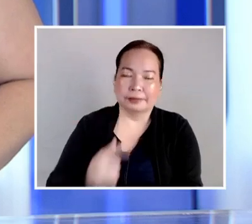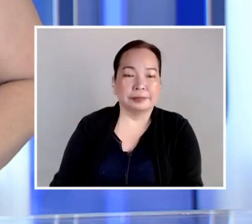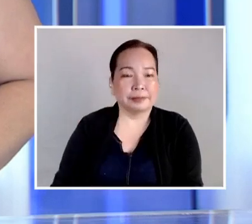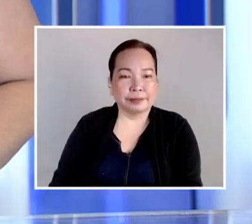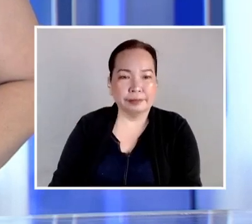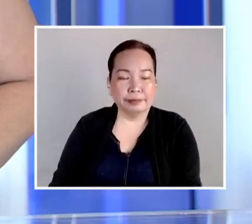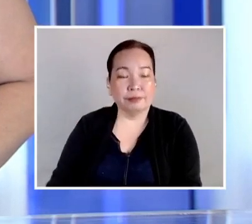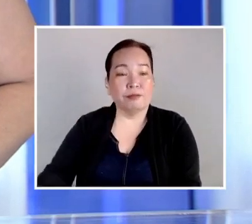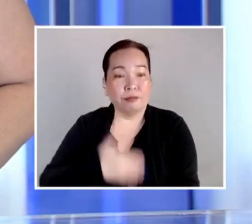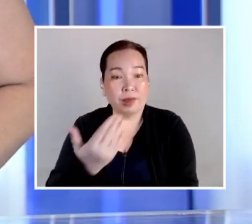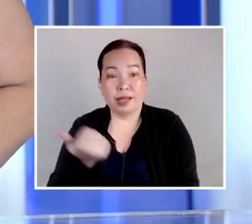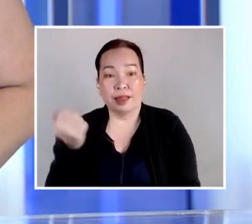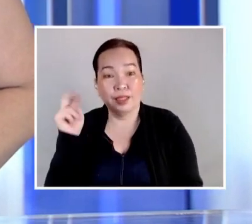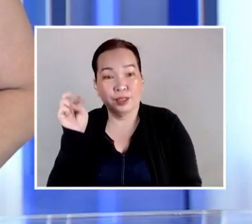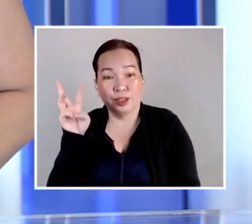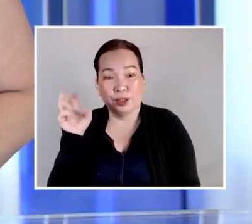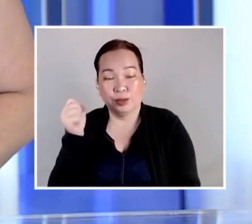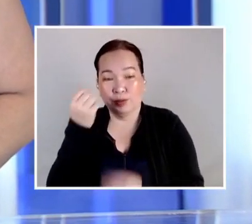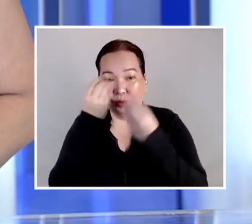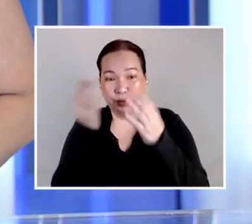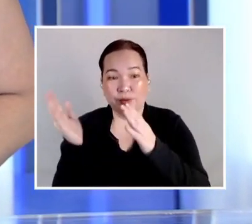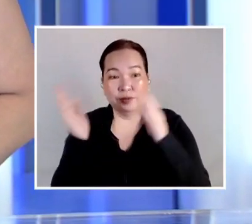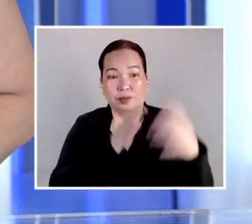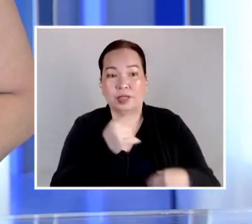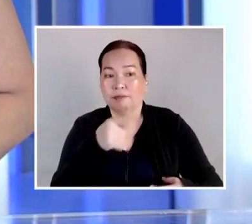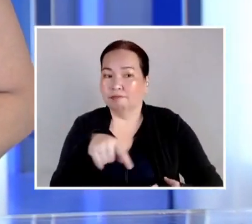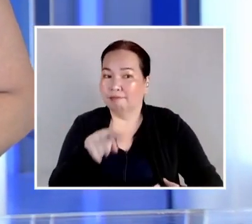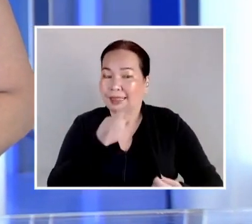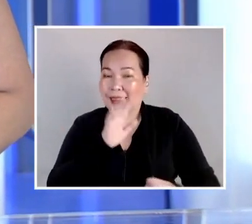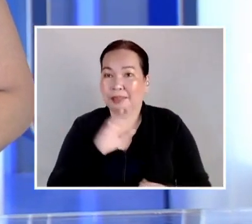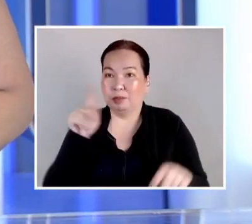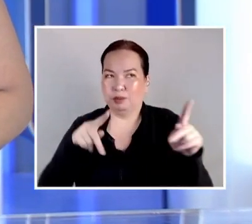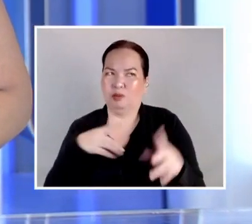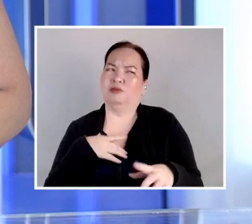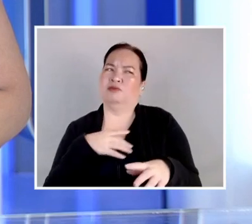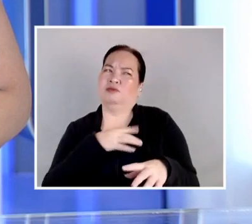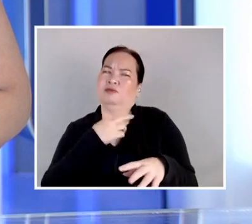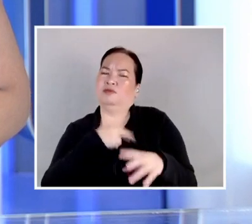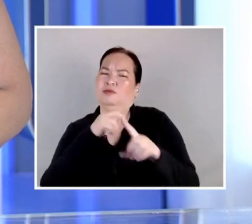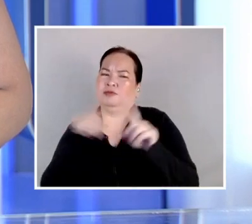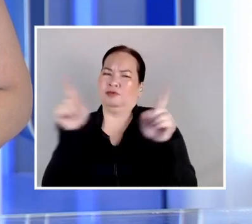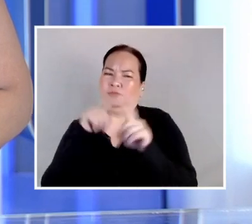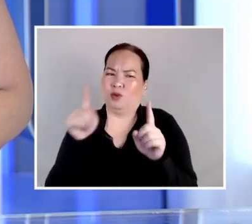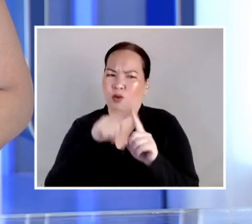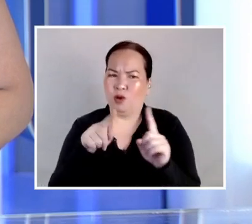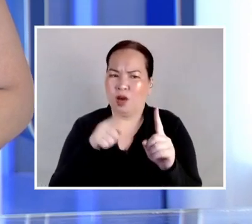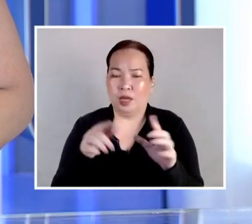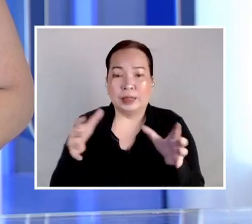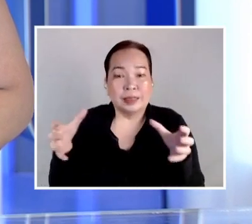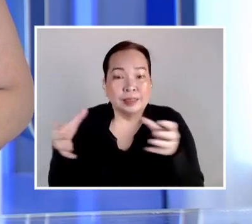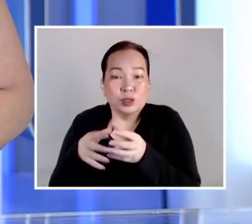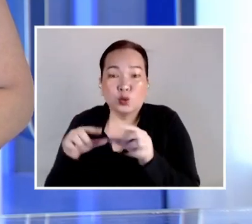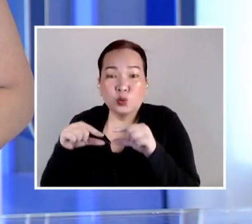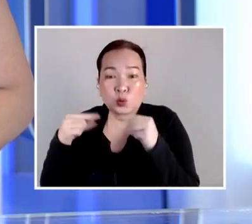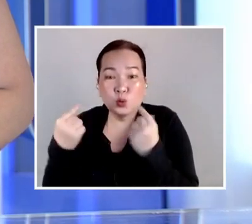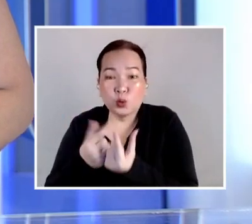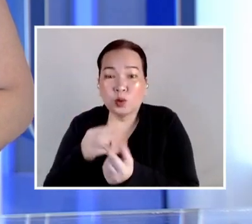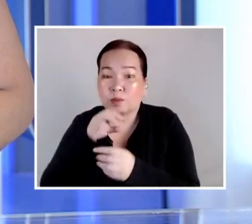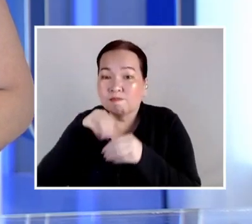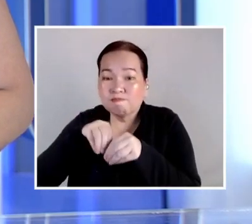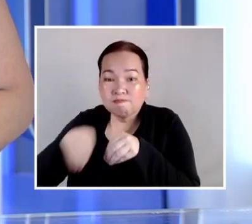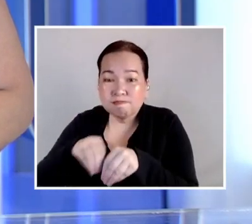Sa ibang balita naman, umani ng iba't ibang reaksyon mula sa sektor ng agrikultura ang napipintong pag-upo